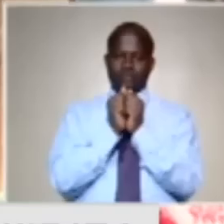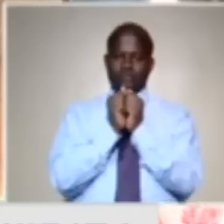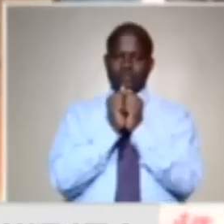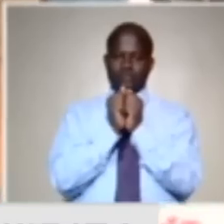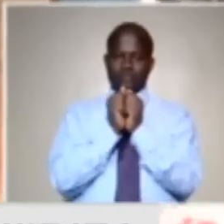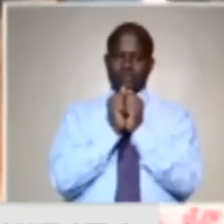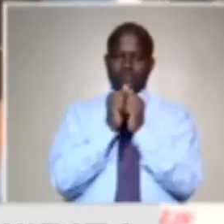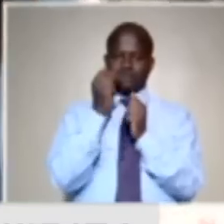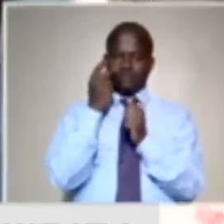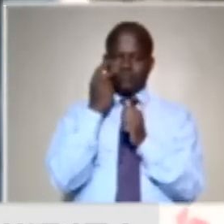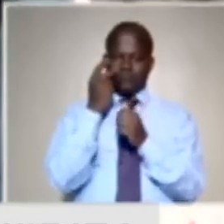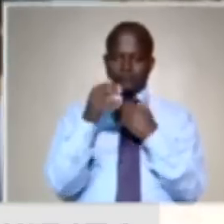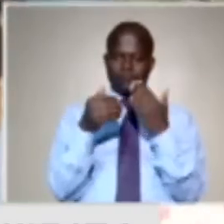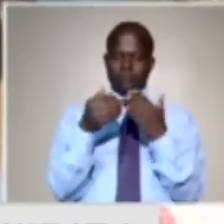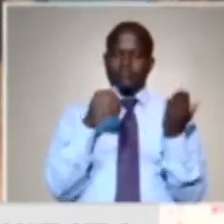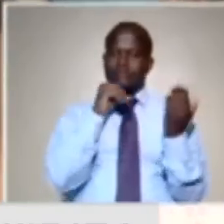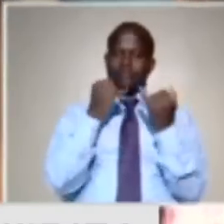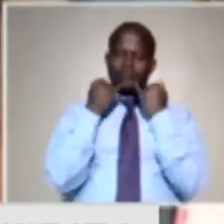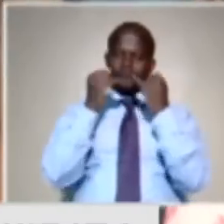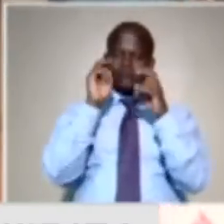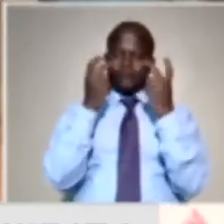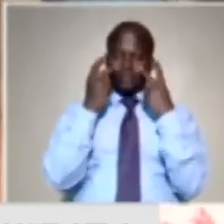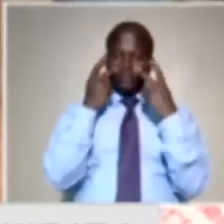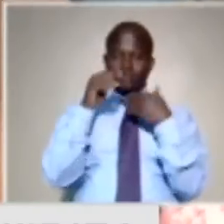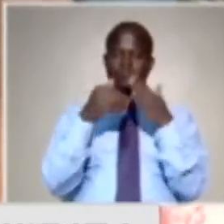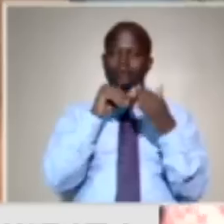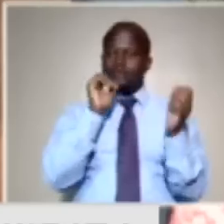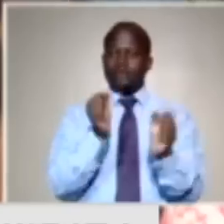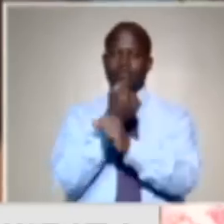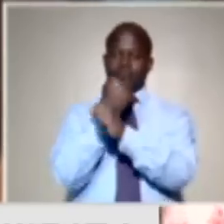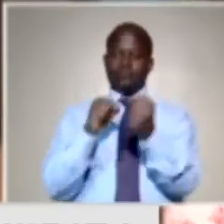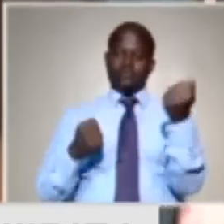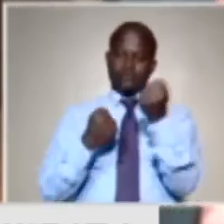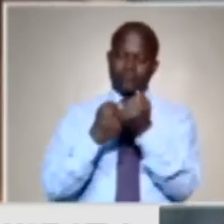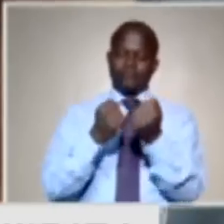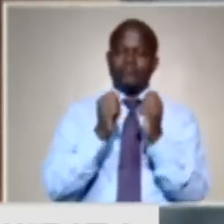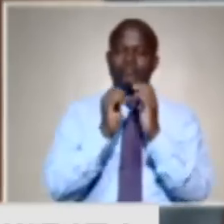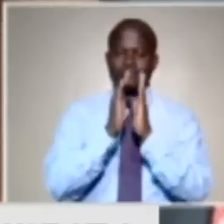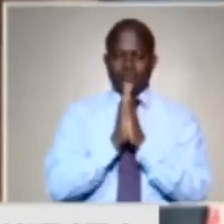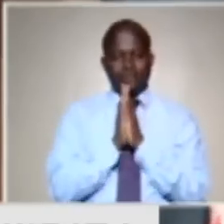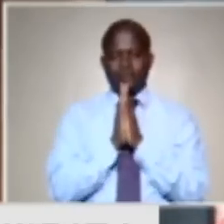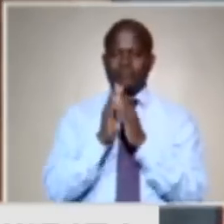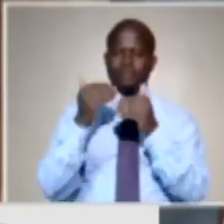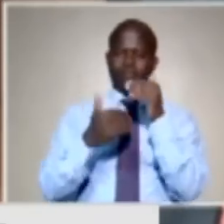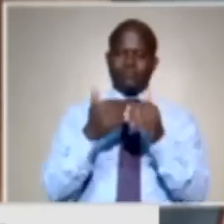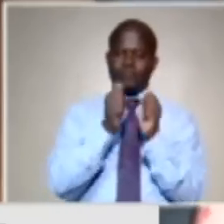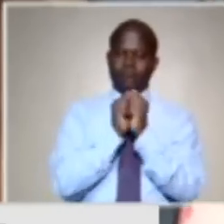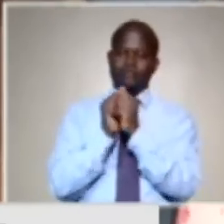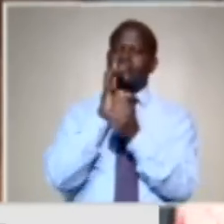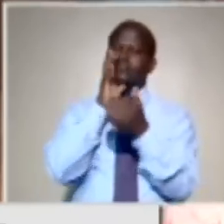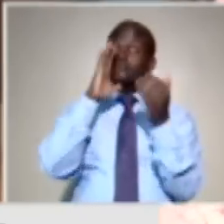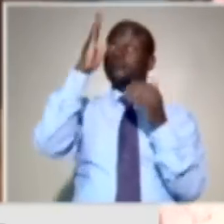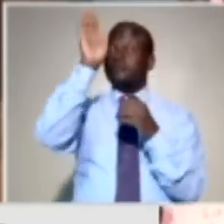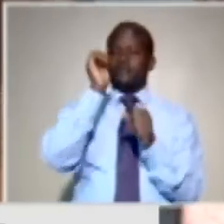nsubire inyuma nkamubwira ni rero urabona ko ubutabazi bwanze none ngwino twegerane hano dutegereze icyo Imana